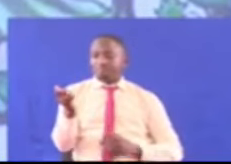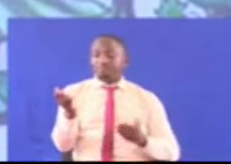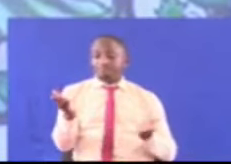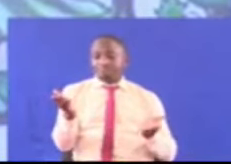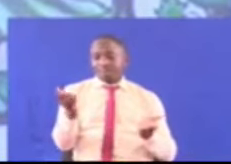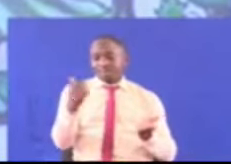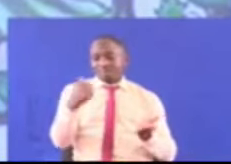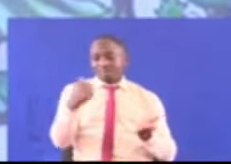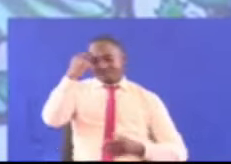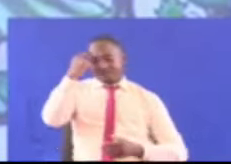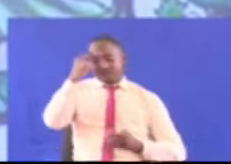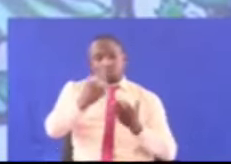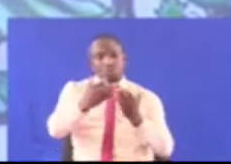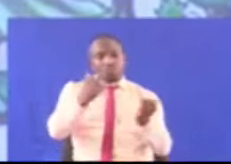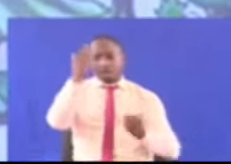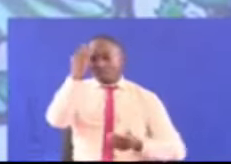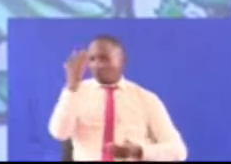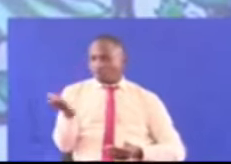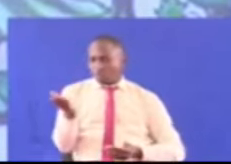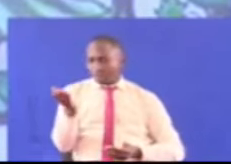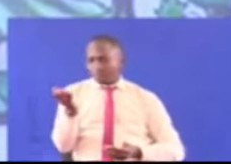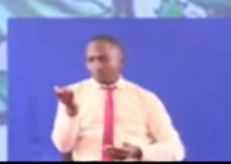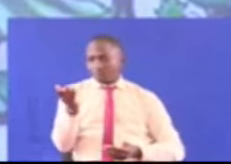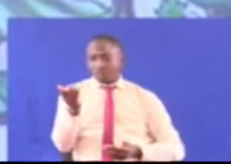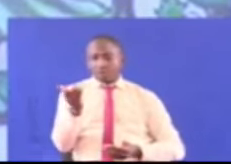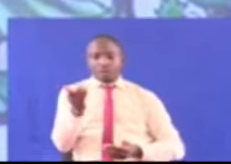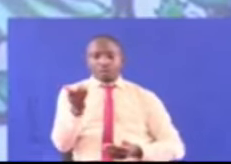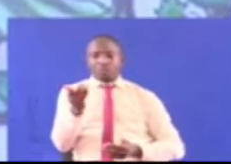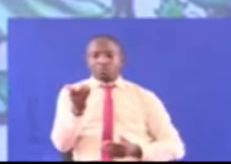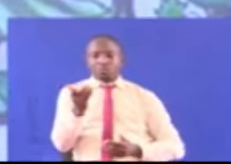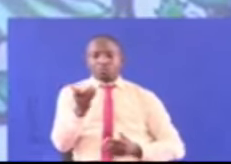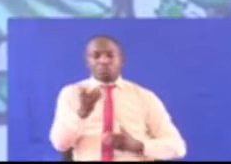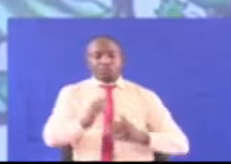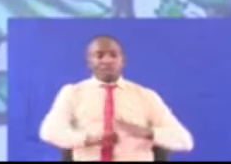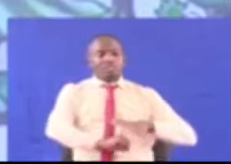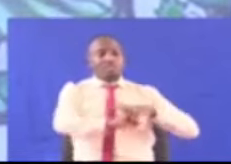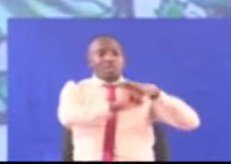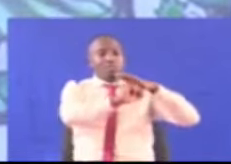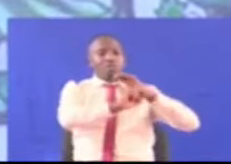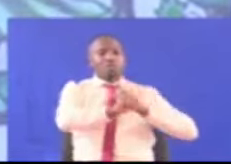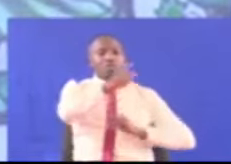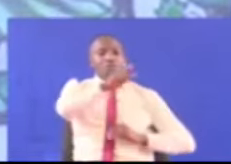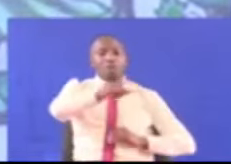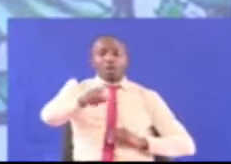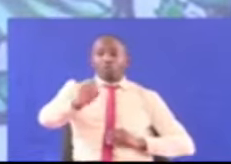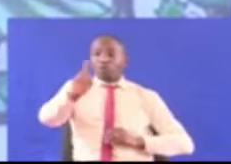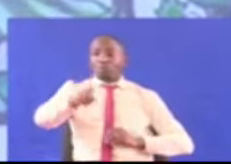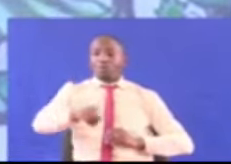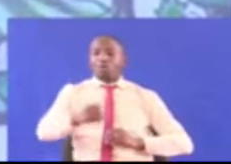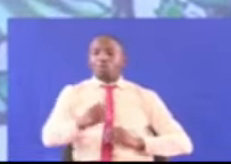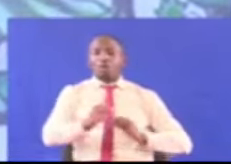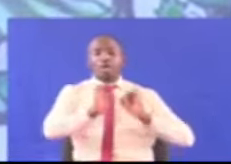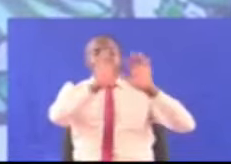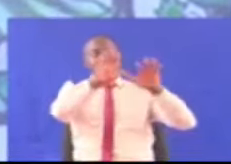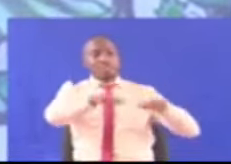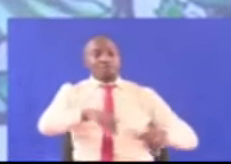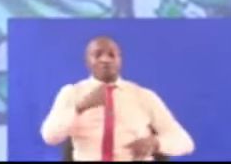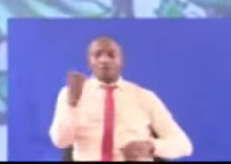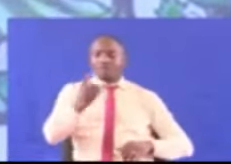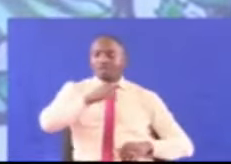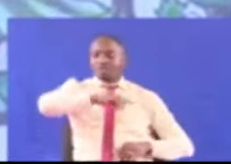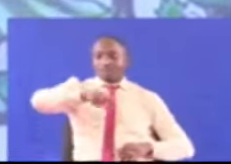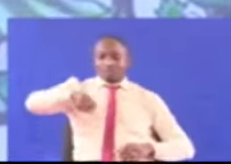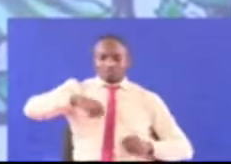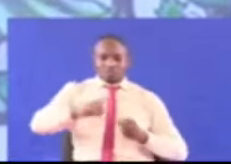kutokujua, huwa tunaungana na watu ambao ni wabaya kwa taifa letu, na sisi tunafikiri pengine ni